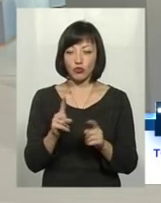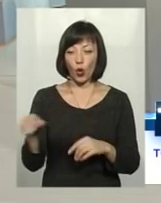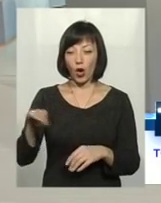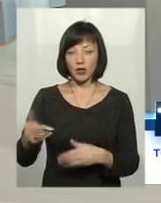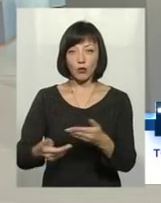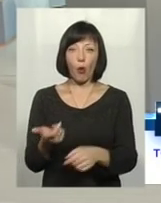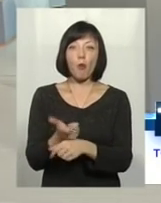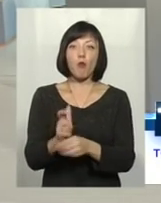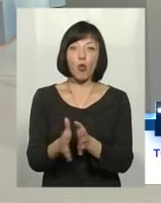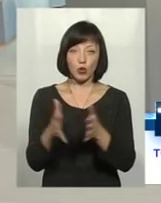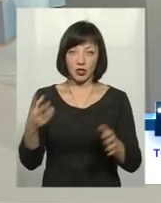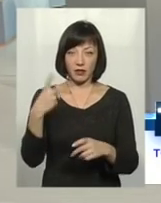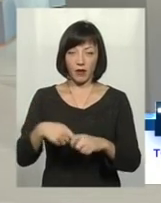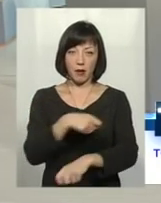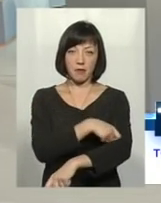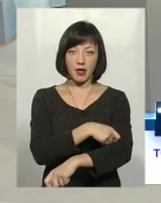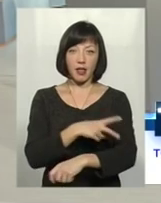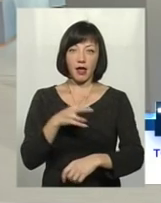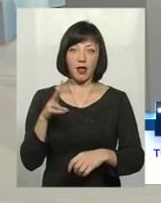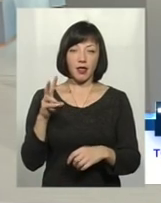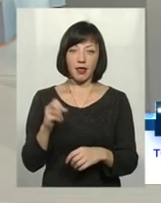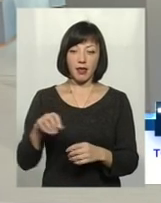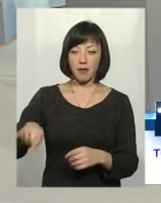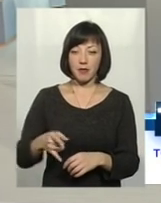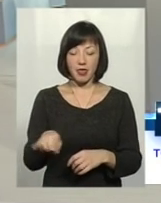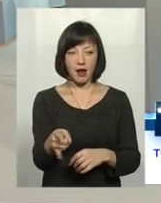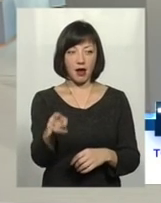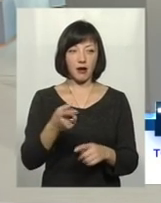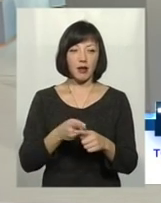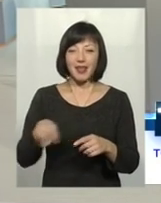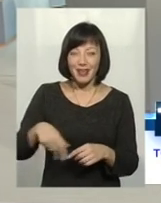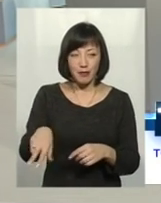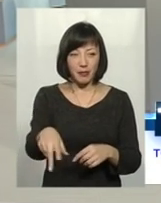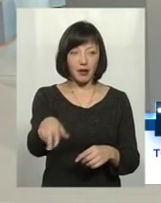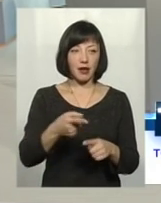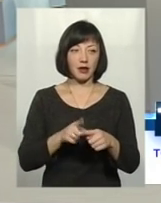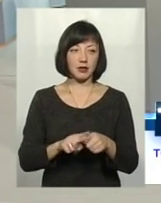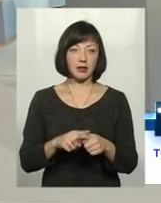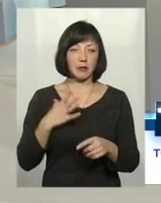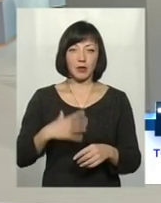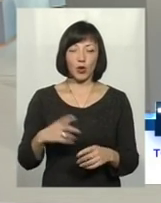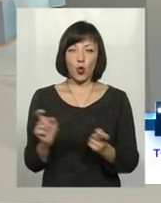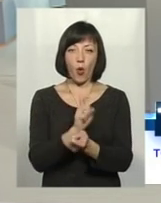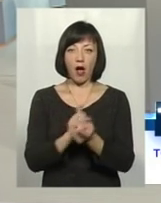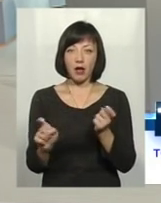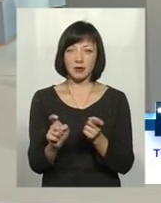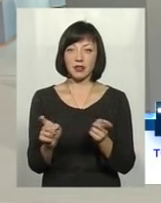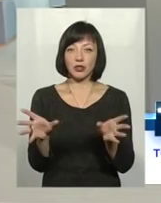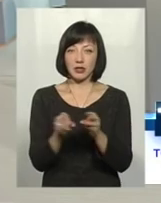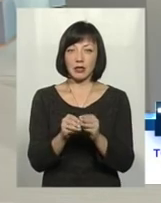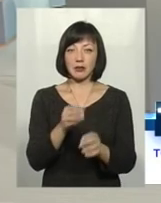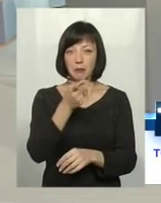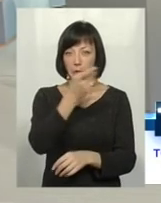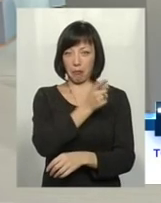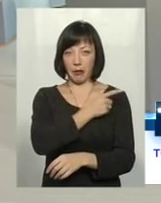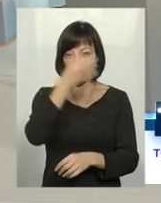тротуар більше, ніж 2 метри, тут не петляли возле цих машин, і ніколи не приходилось би нам ругатися ще з патрульною службою.